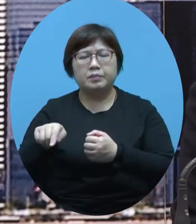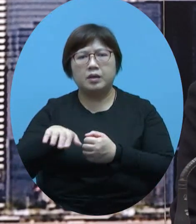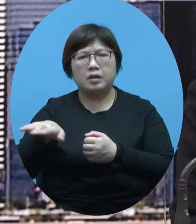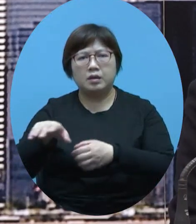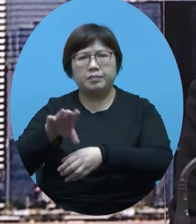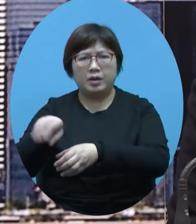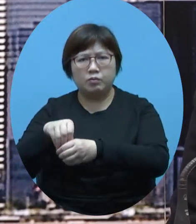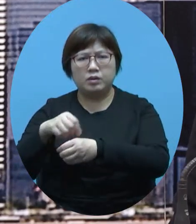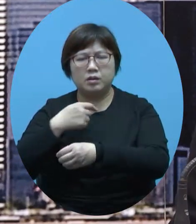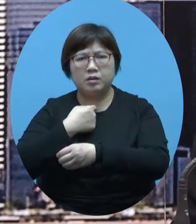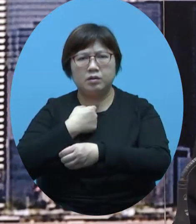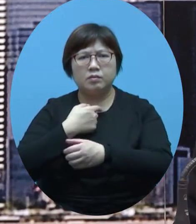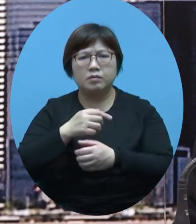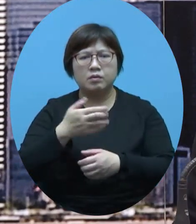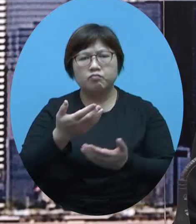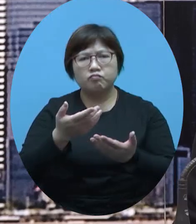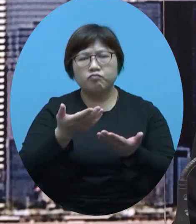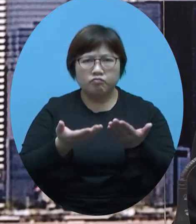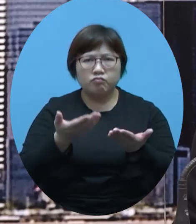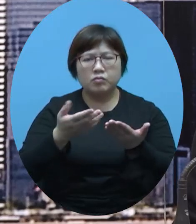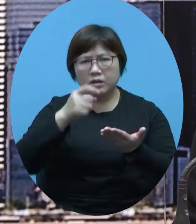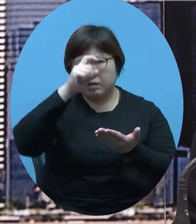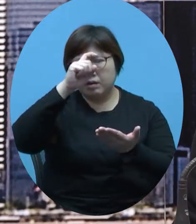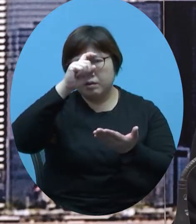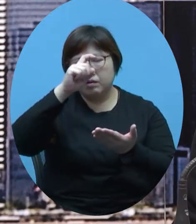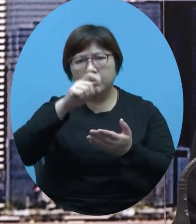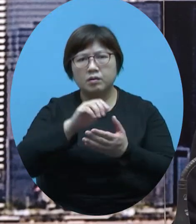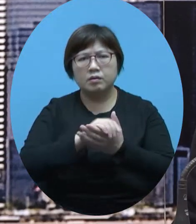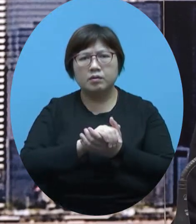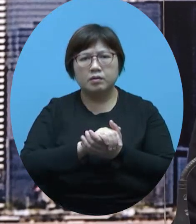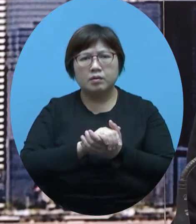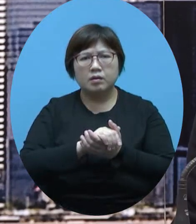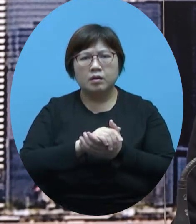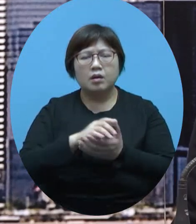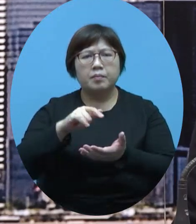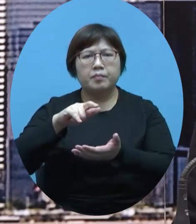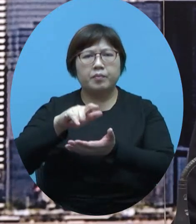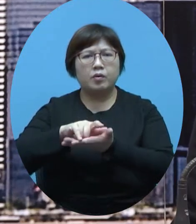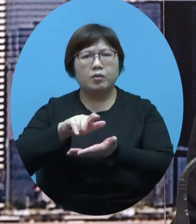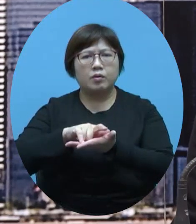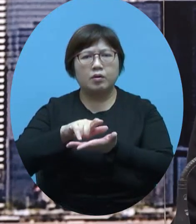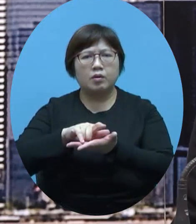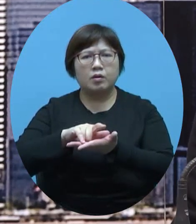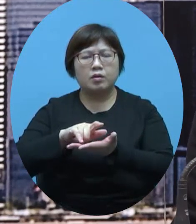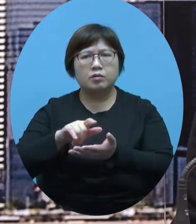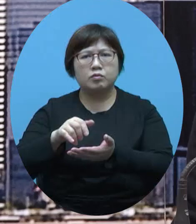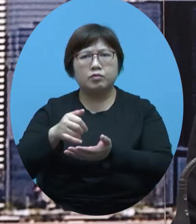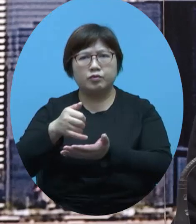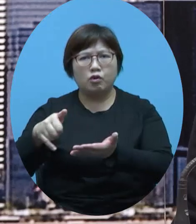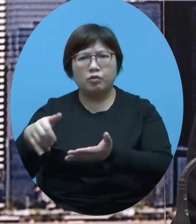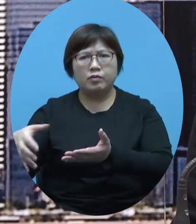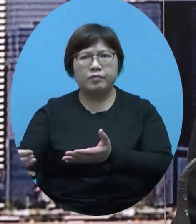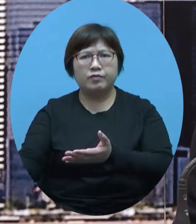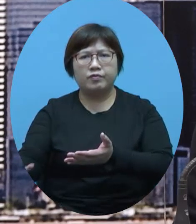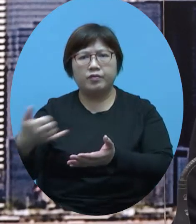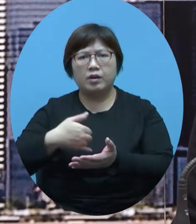啦嚇。咁大家或者都記得咧，就係、是。在武漢撤回來香港的